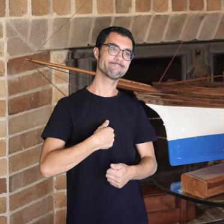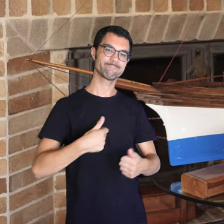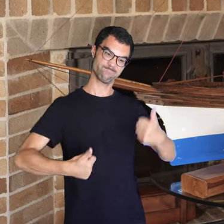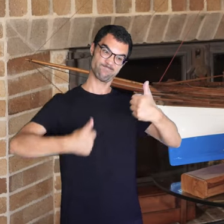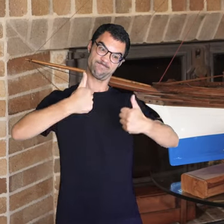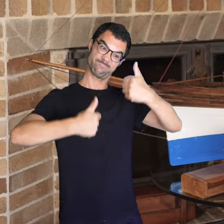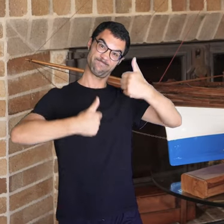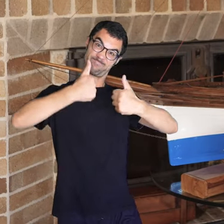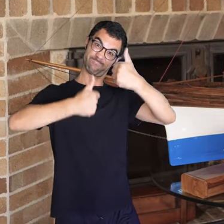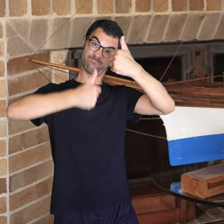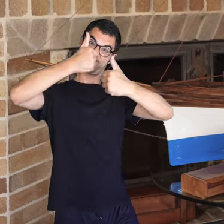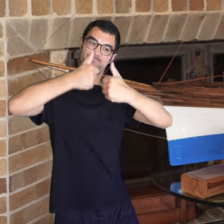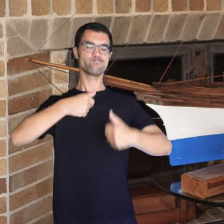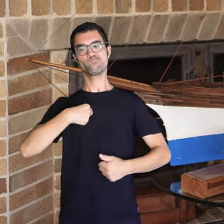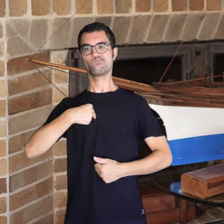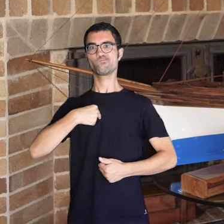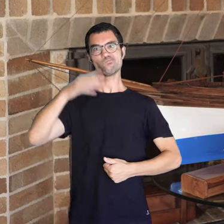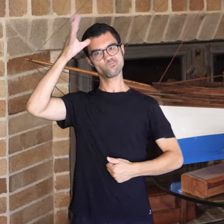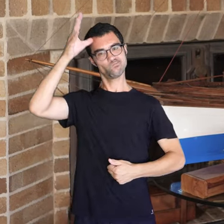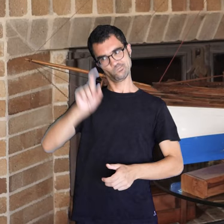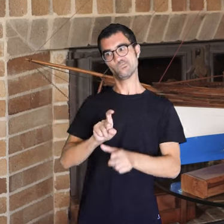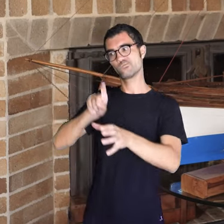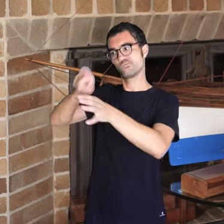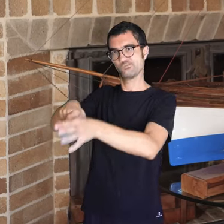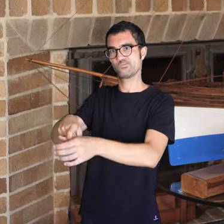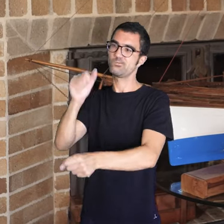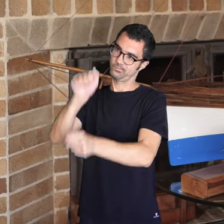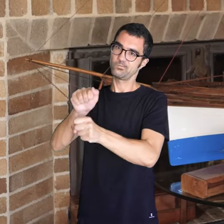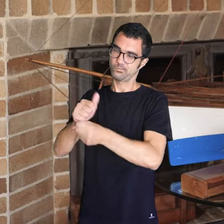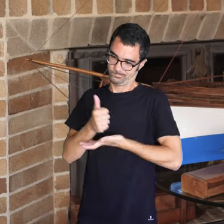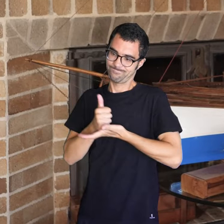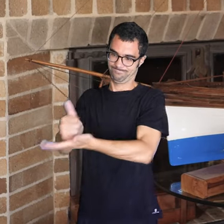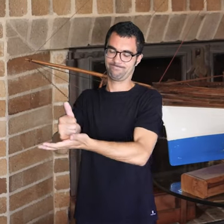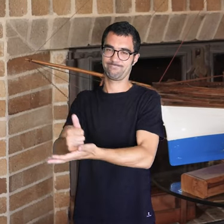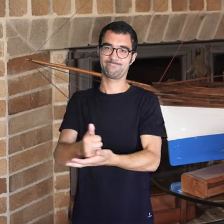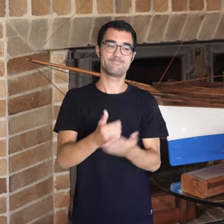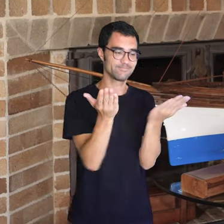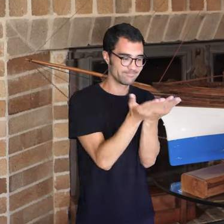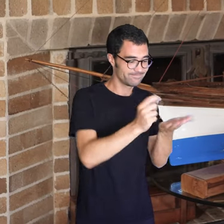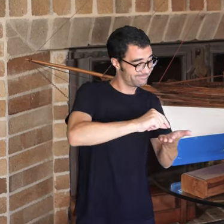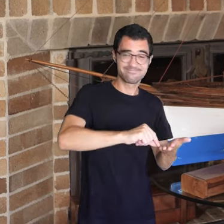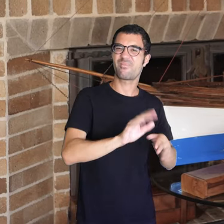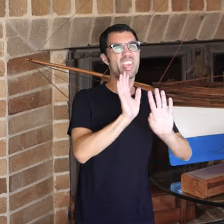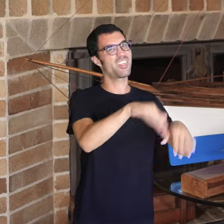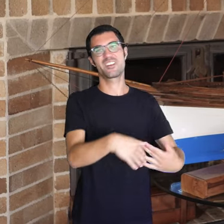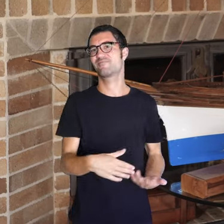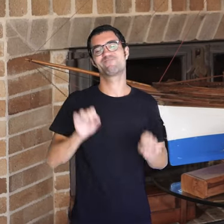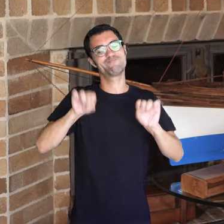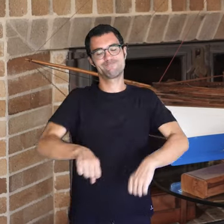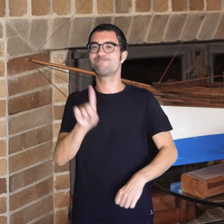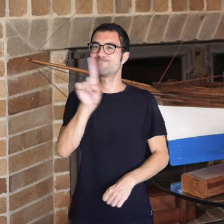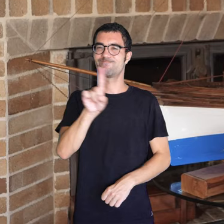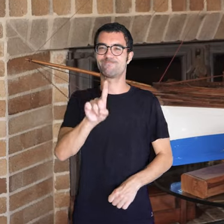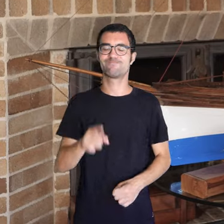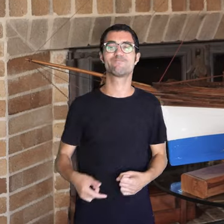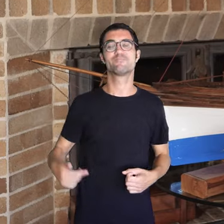que ell me necessitava més que jo per anar a aquesta escola. I ja vaig venir aquí, ja